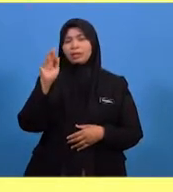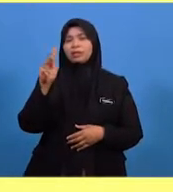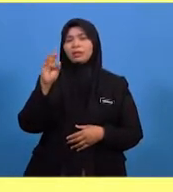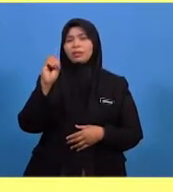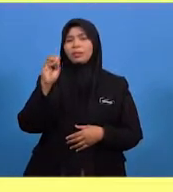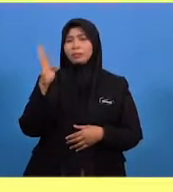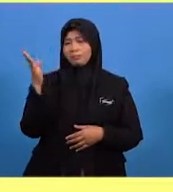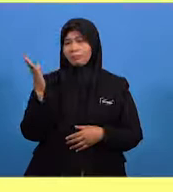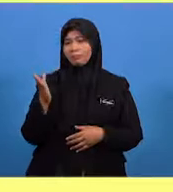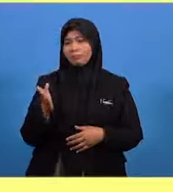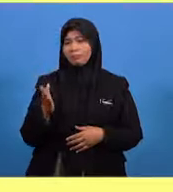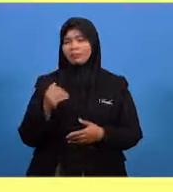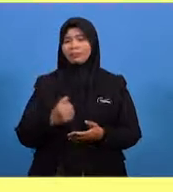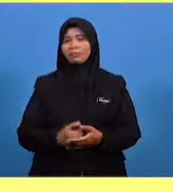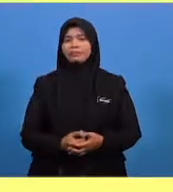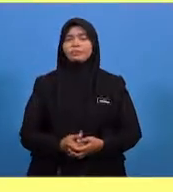bin